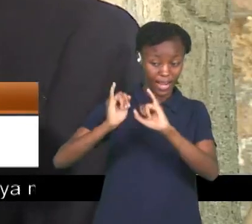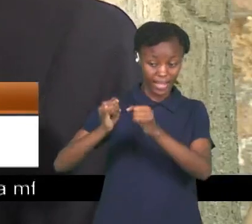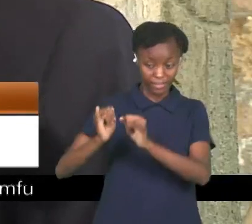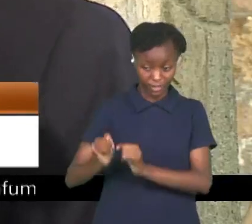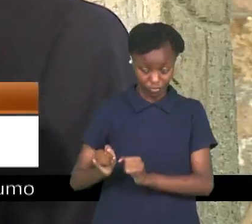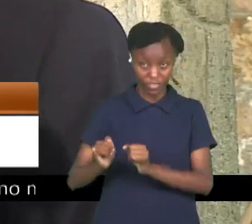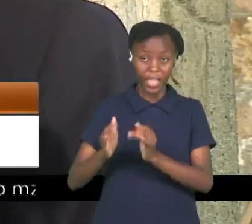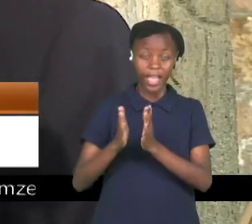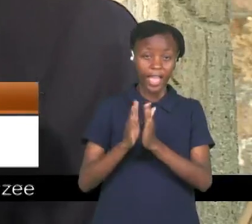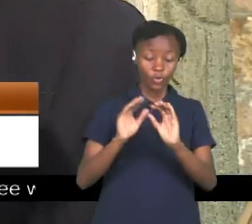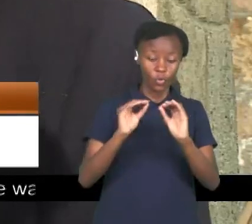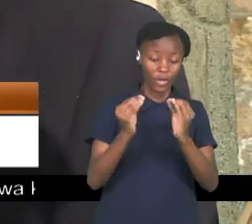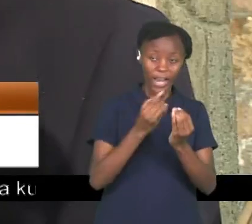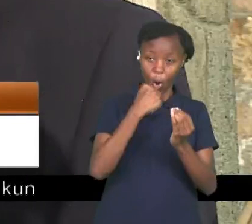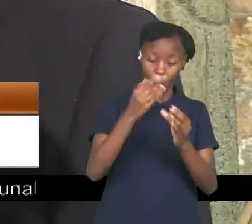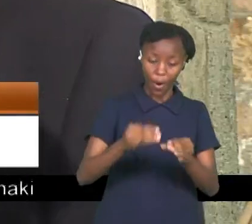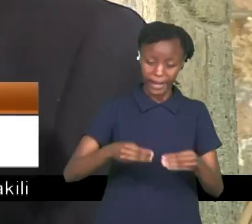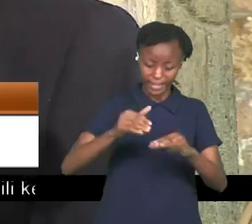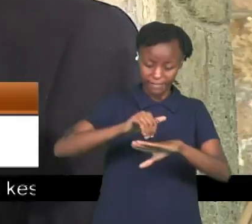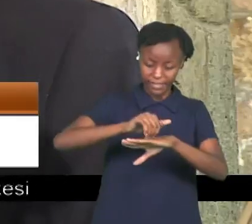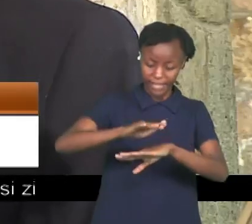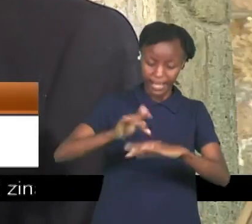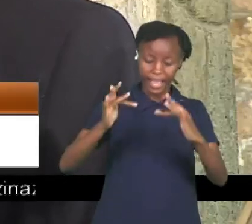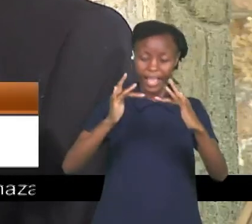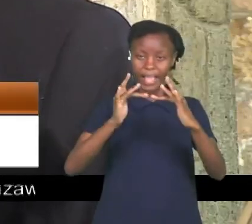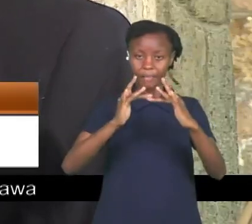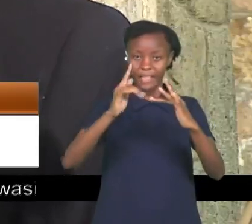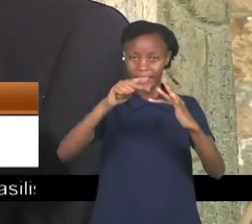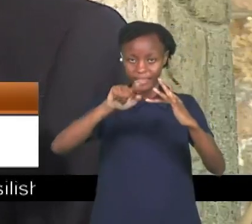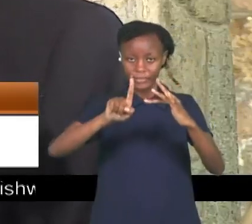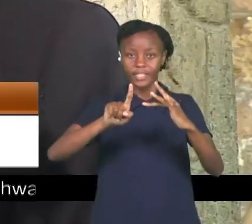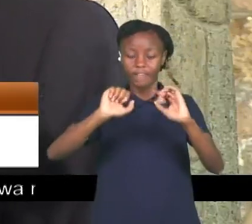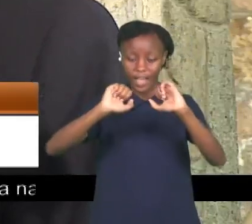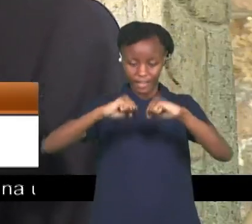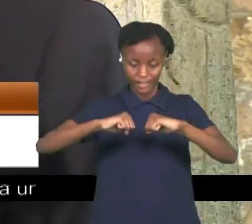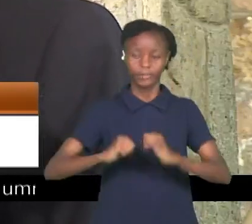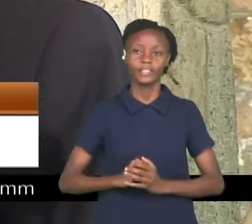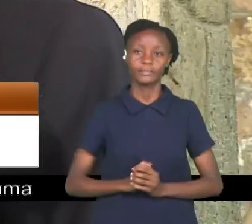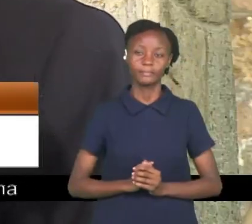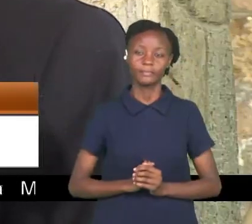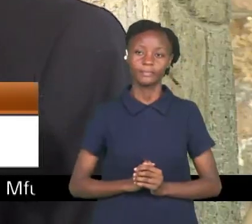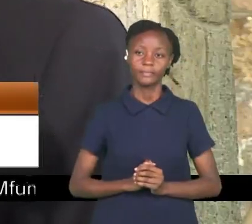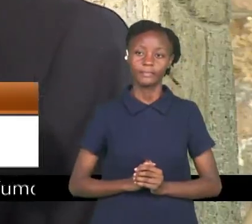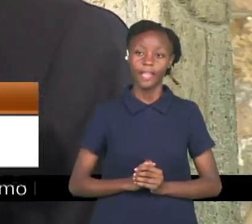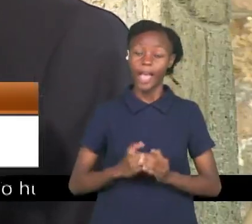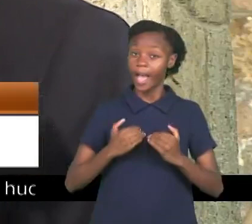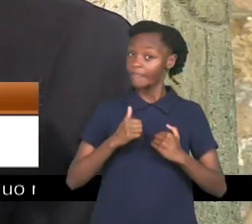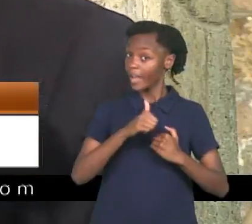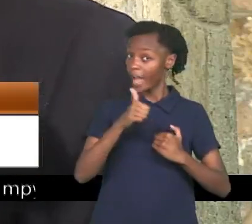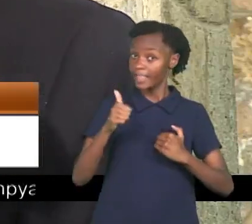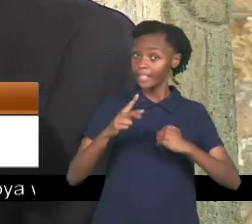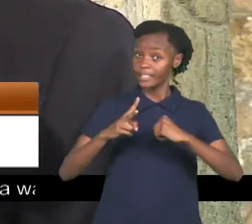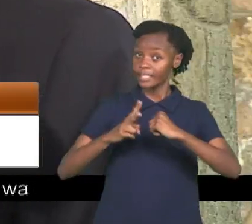organizations who emailed us their memorandum. And we had